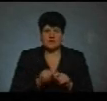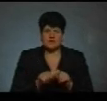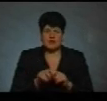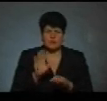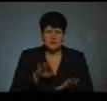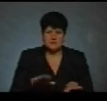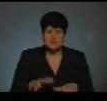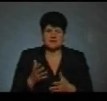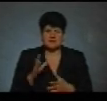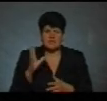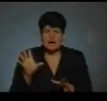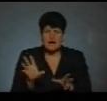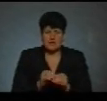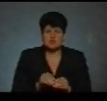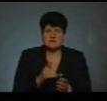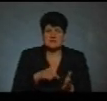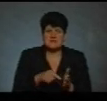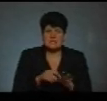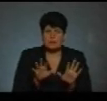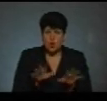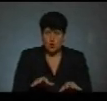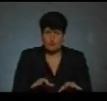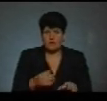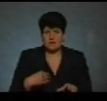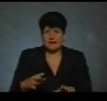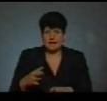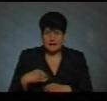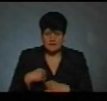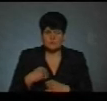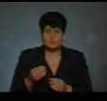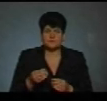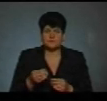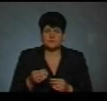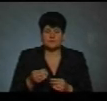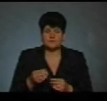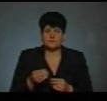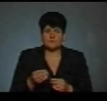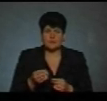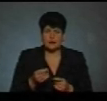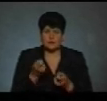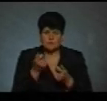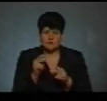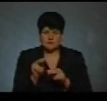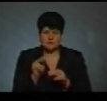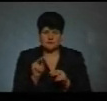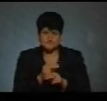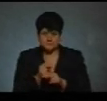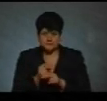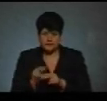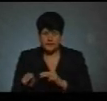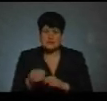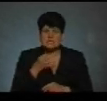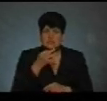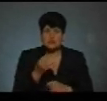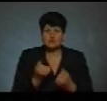знаходження. Разом з міським головою ми дещо там, скажімо так, коригували. Скажу вам,